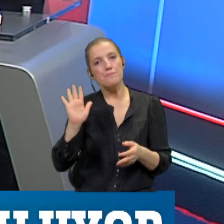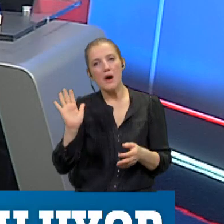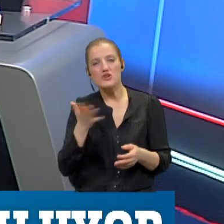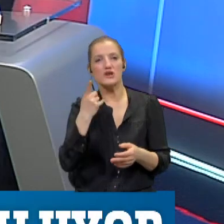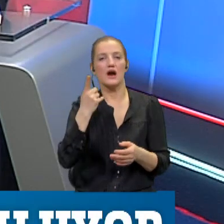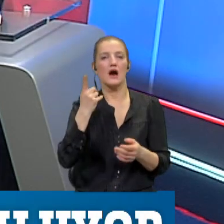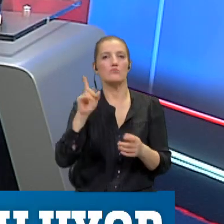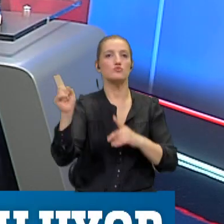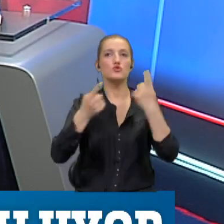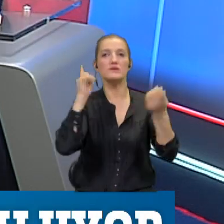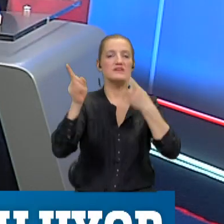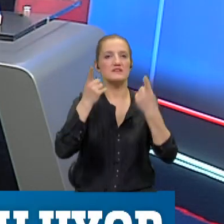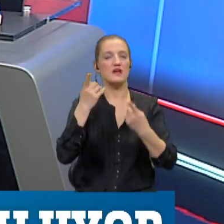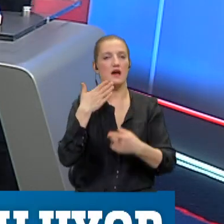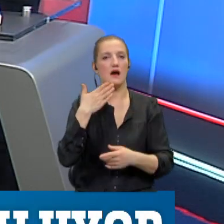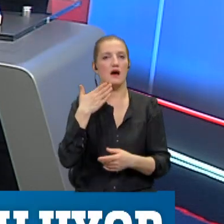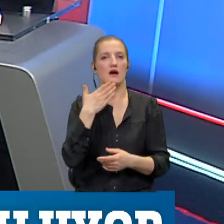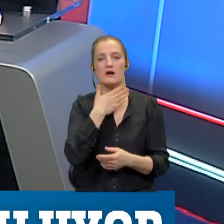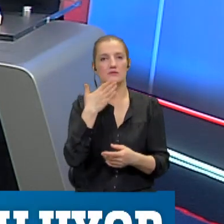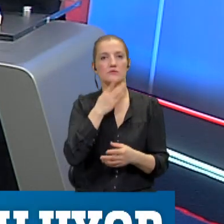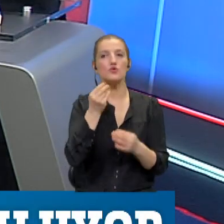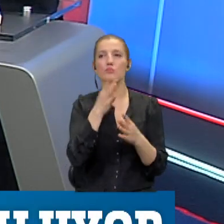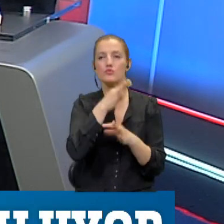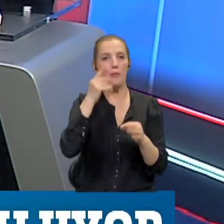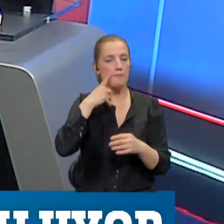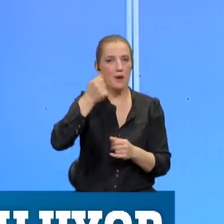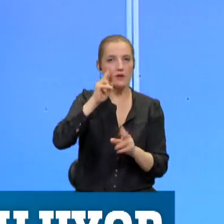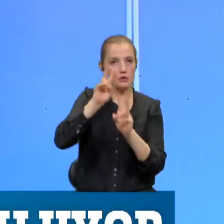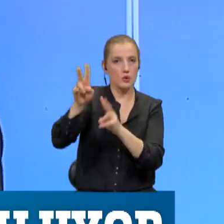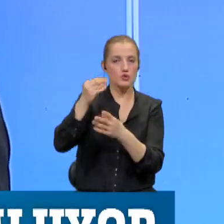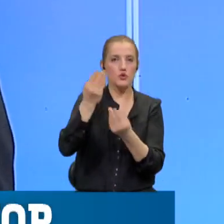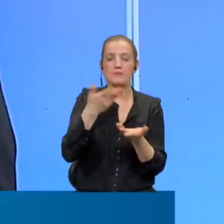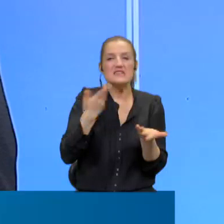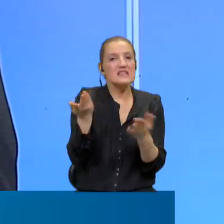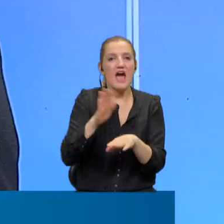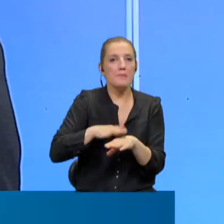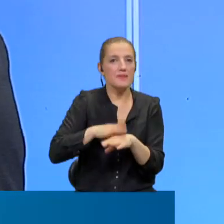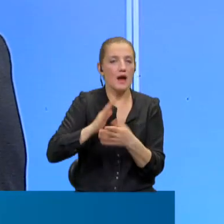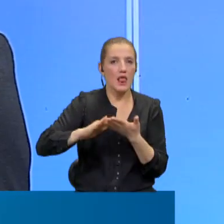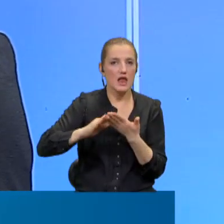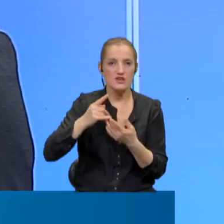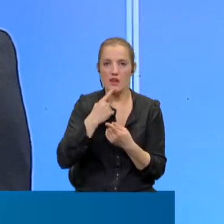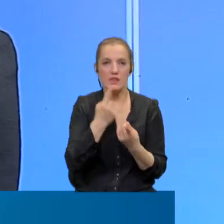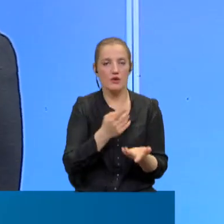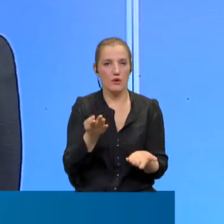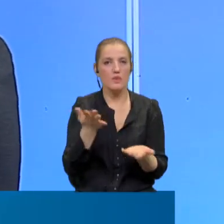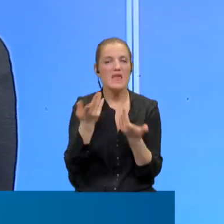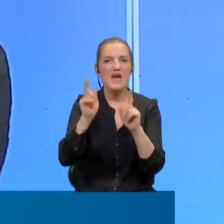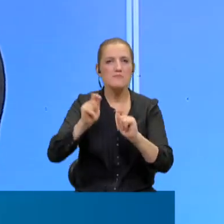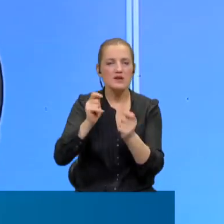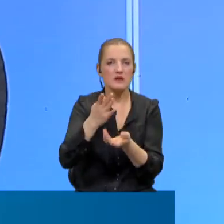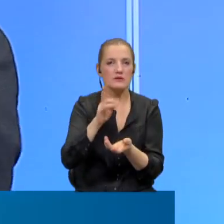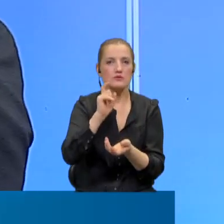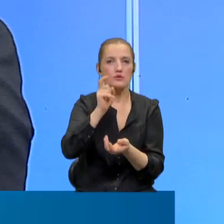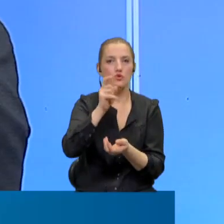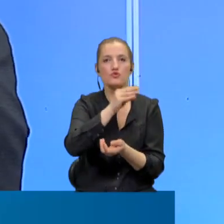mucizelerle alınıyorlar İşte sayın bakan izlemedin mi ne kadar mutluydu biz ne yaptık arkadaşlar diyor ya Ne yapacaksın